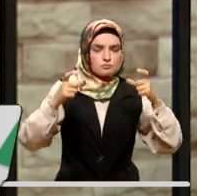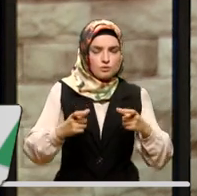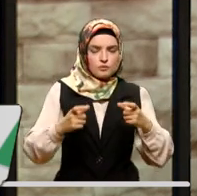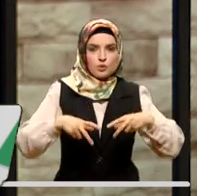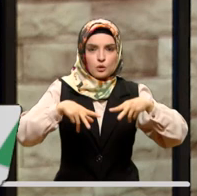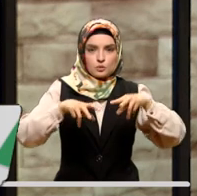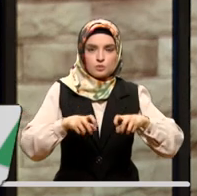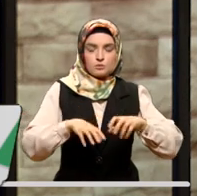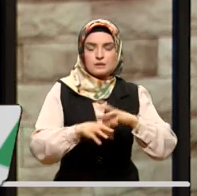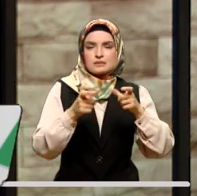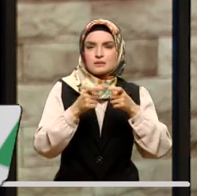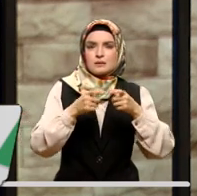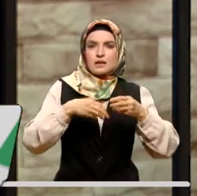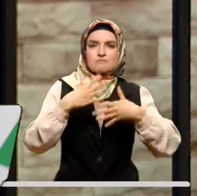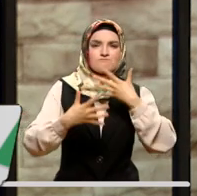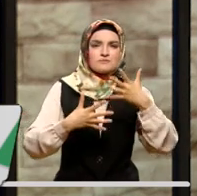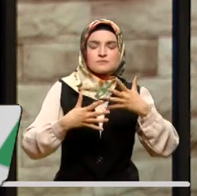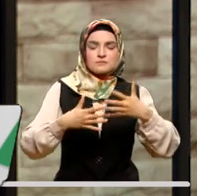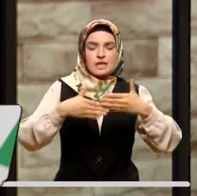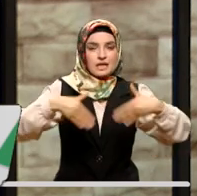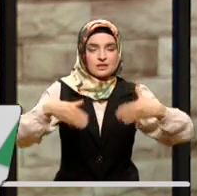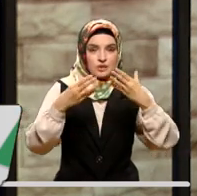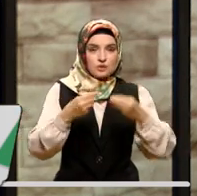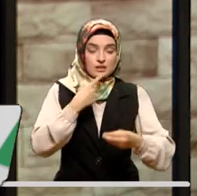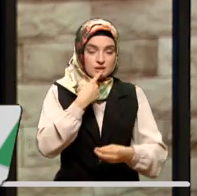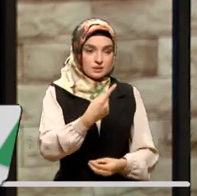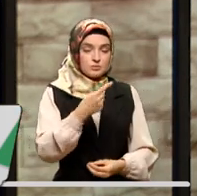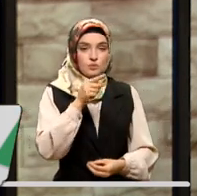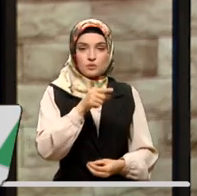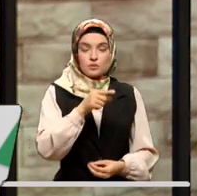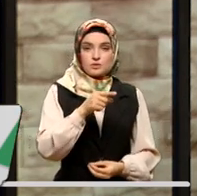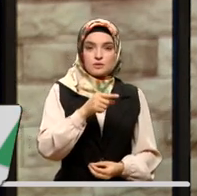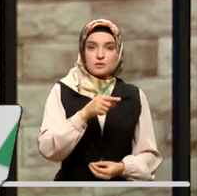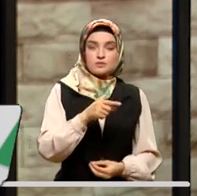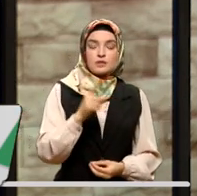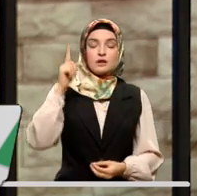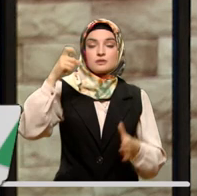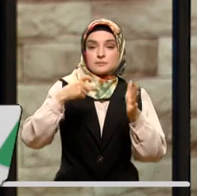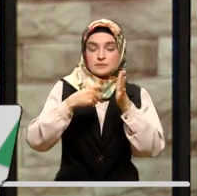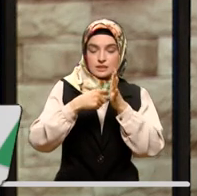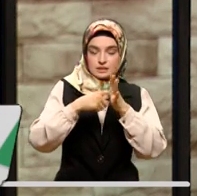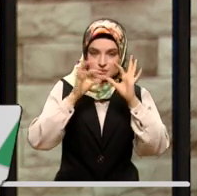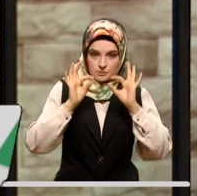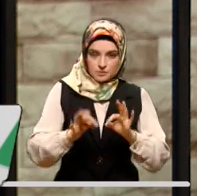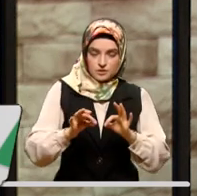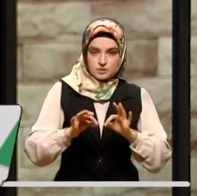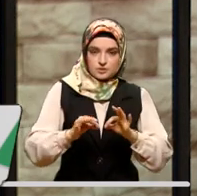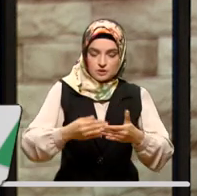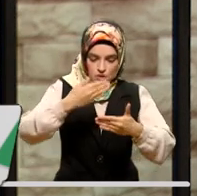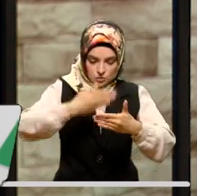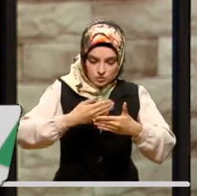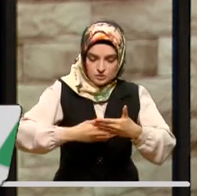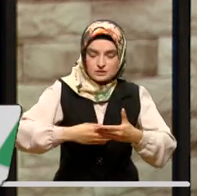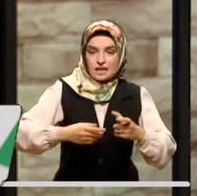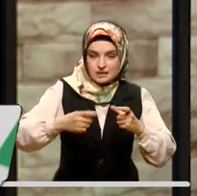dalmasına engel olarak mesela demiştir ki ona daha küçük yaşta besmeleyi çekerek başla, önünden ve kendi